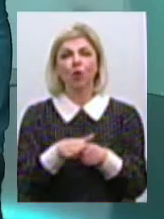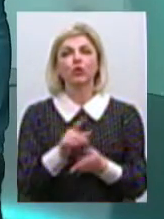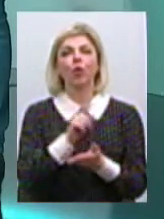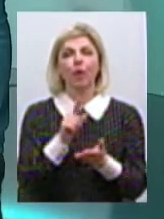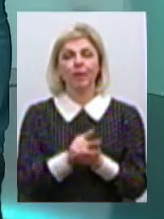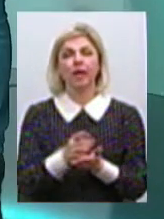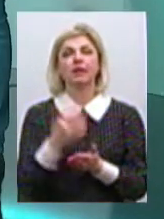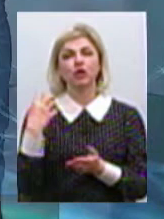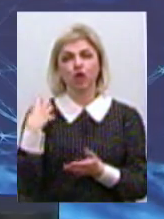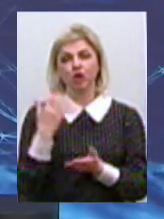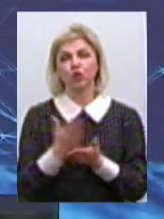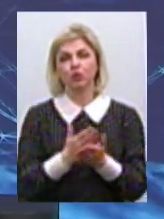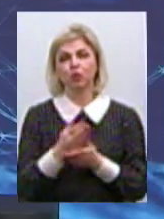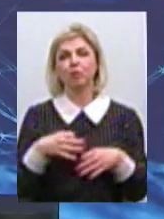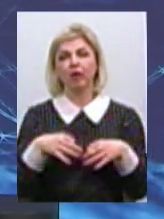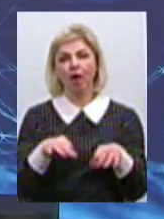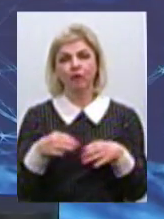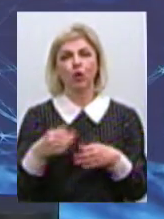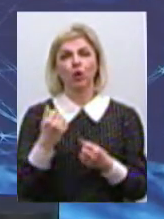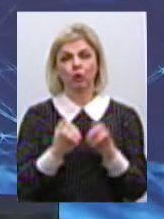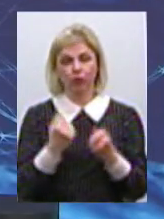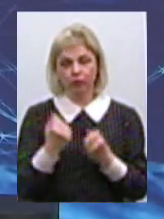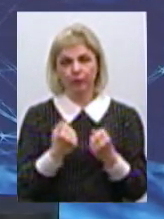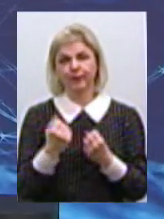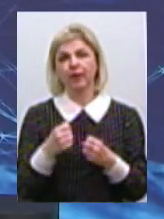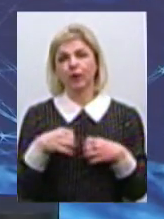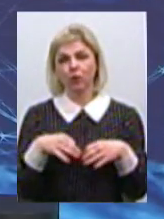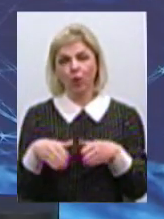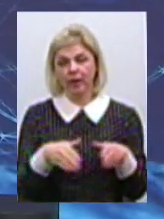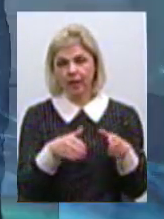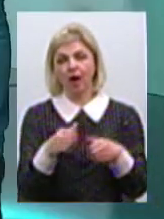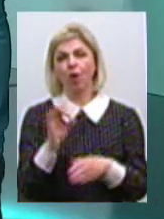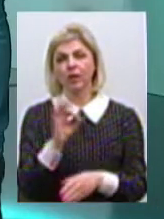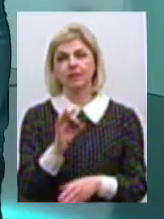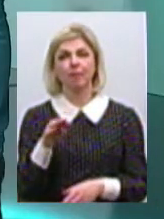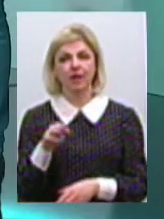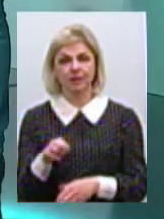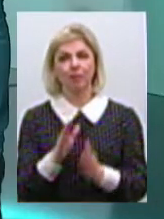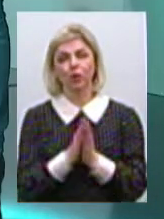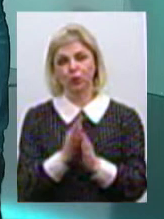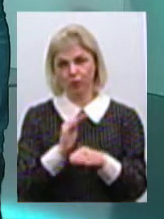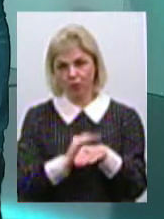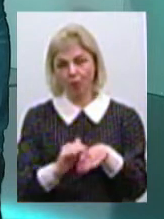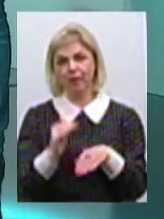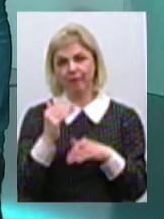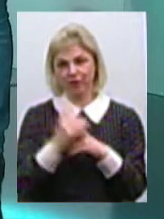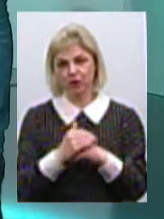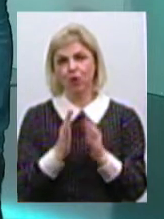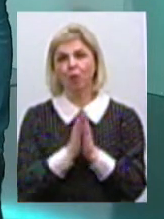служби автомобільних доріг у Миколаївській області Андрієм Максименком. Вітаю. Доброго дня. Якщо є запитання, побажання, будь ласка, телефон